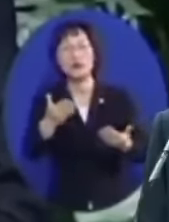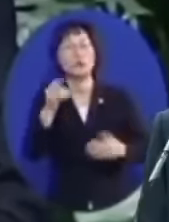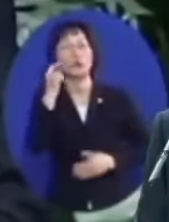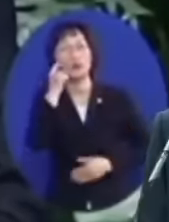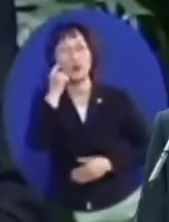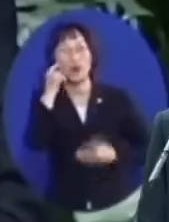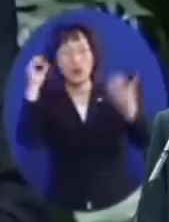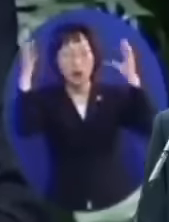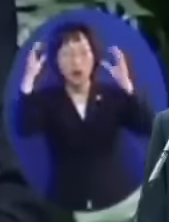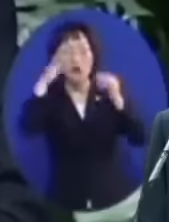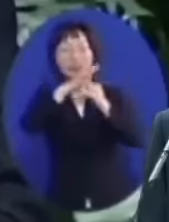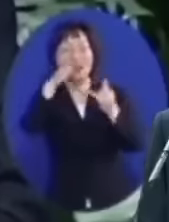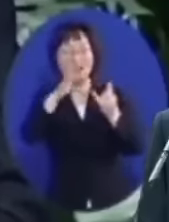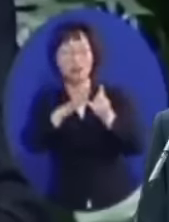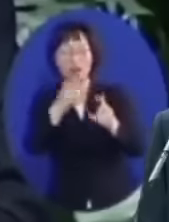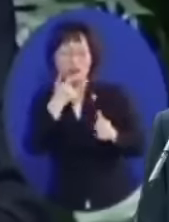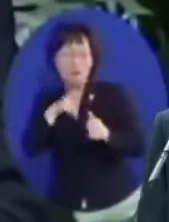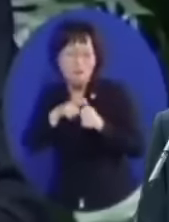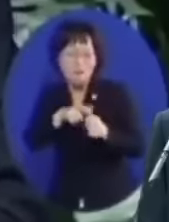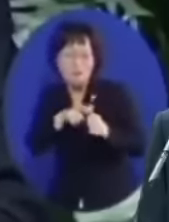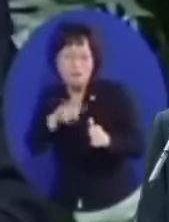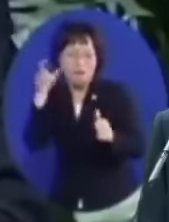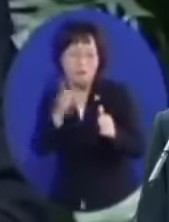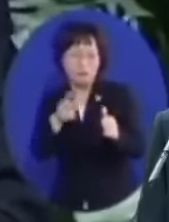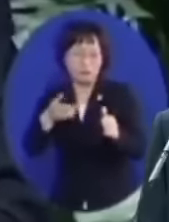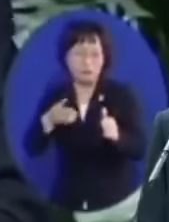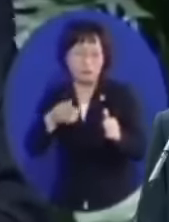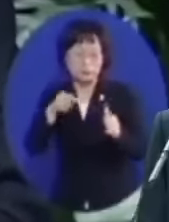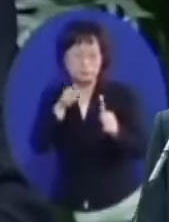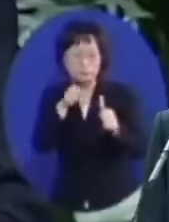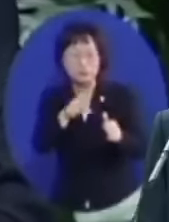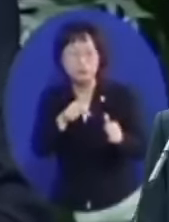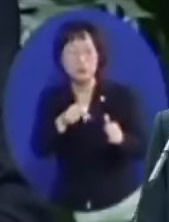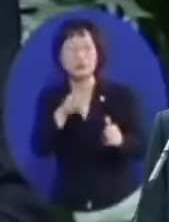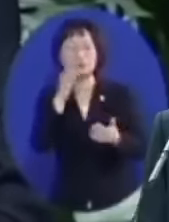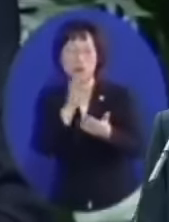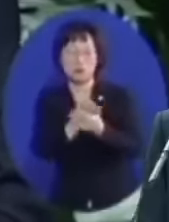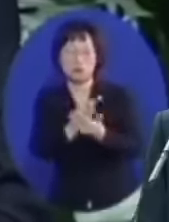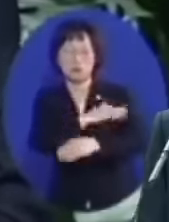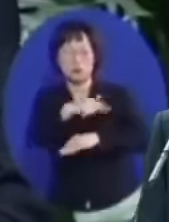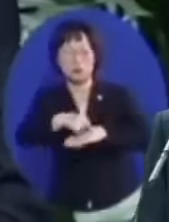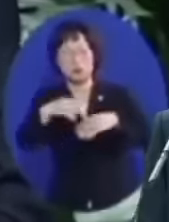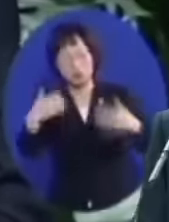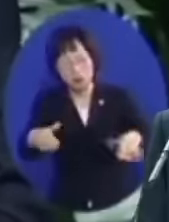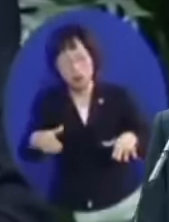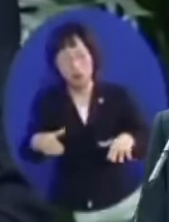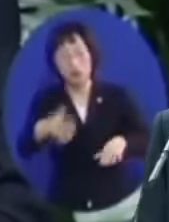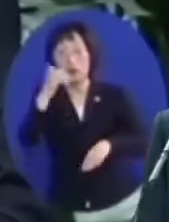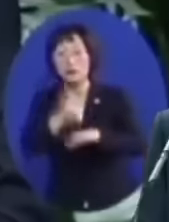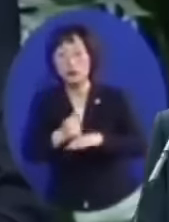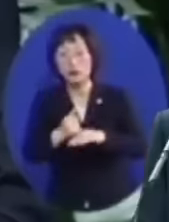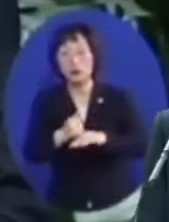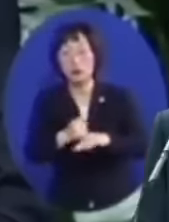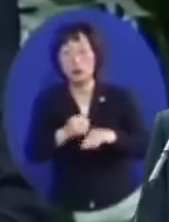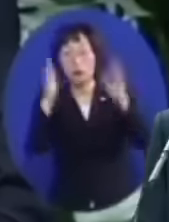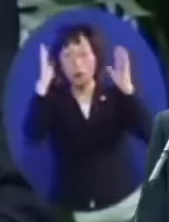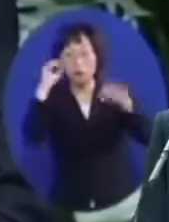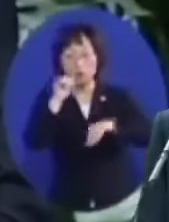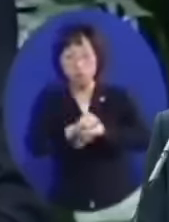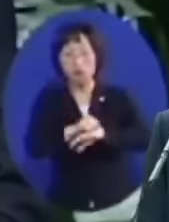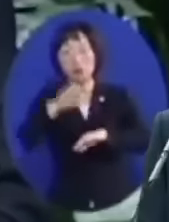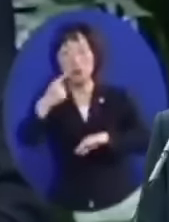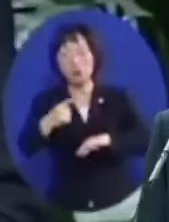너무 강행을 시켜서 건강을 잃어버리면 그 아이가 나중에 아무리 교육을 잘 받았어도 소용이 없는 것입니다.